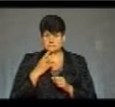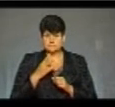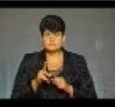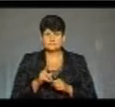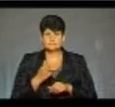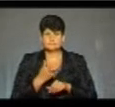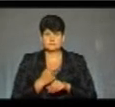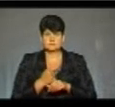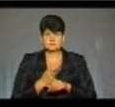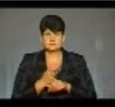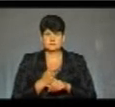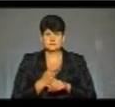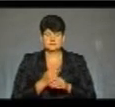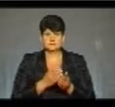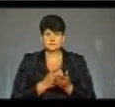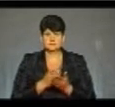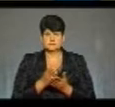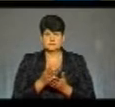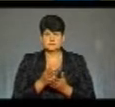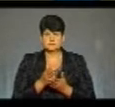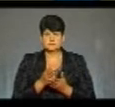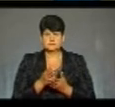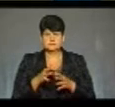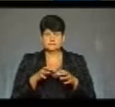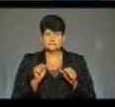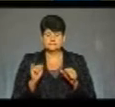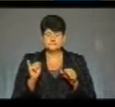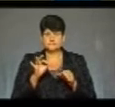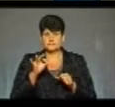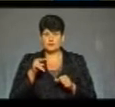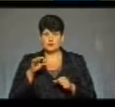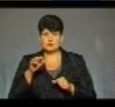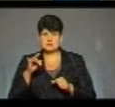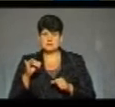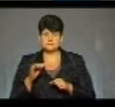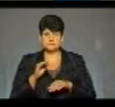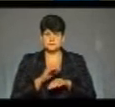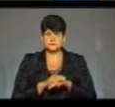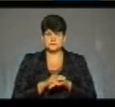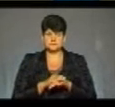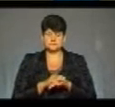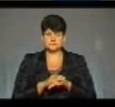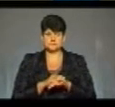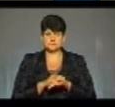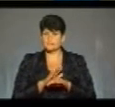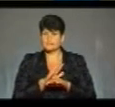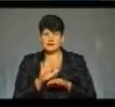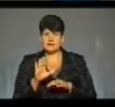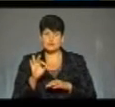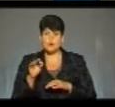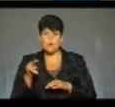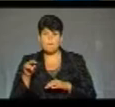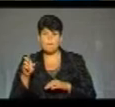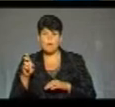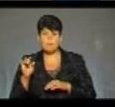головна конфронтаційна лінія влада і опозиція фактично відбувається не між опоблоком